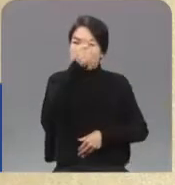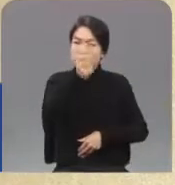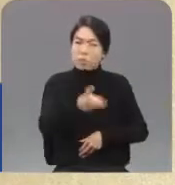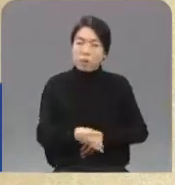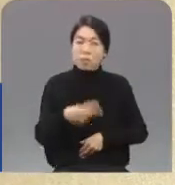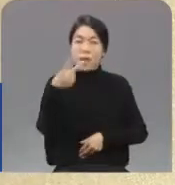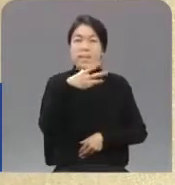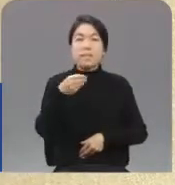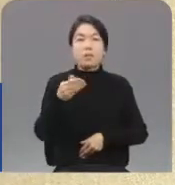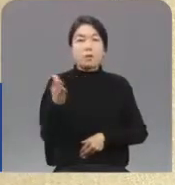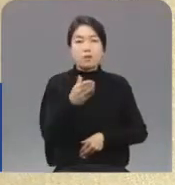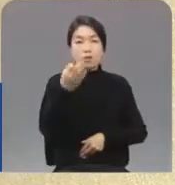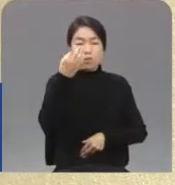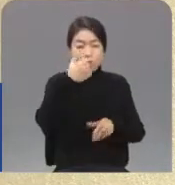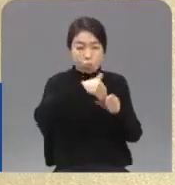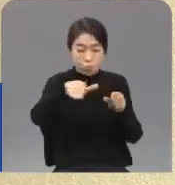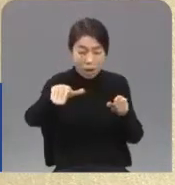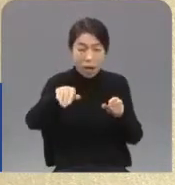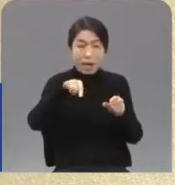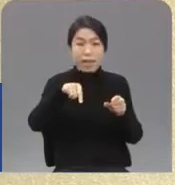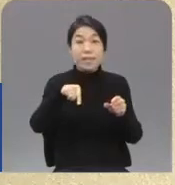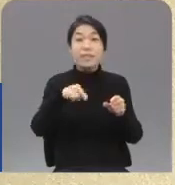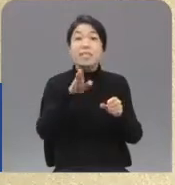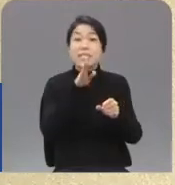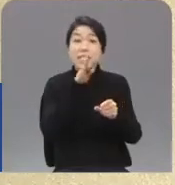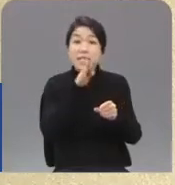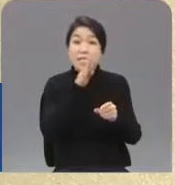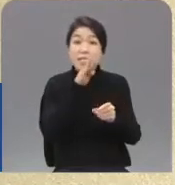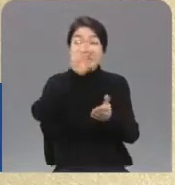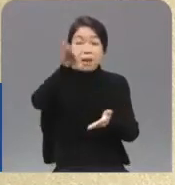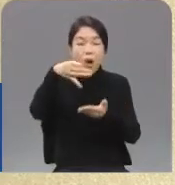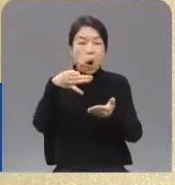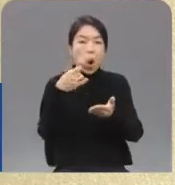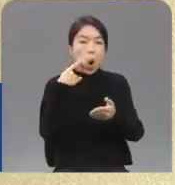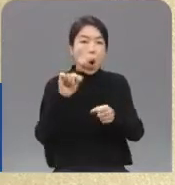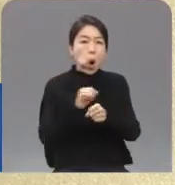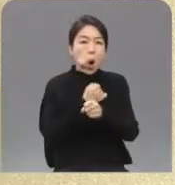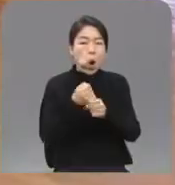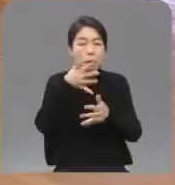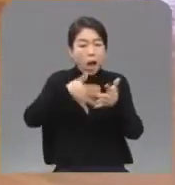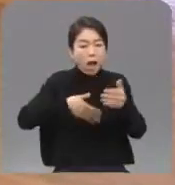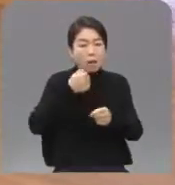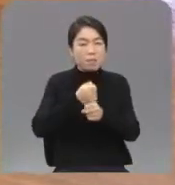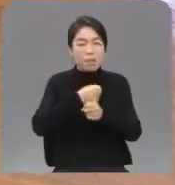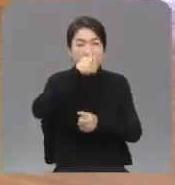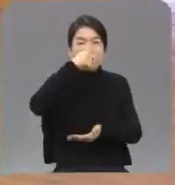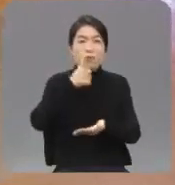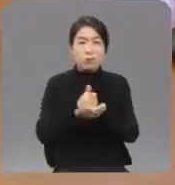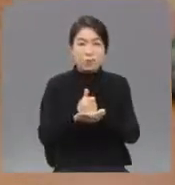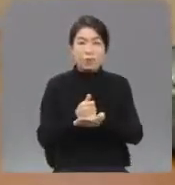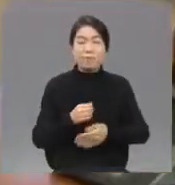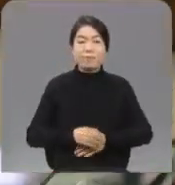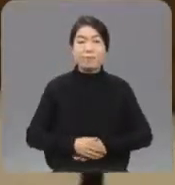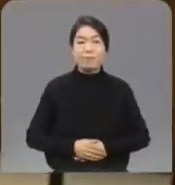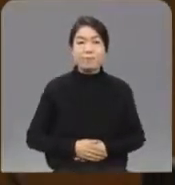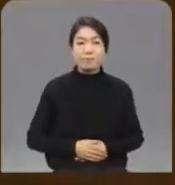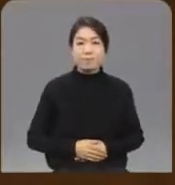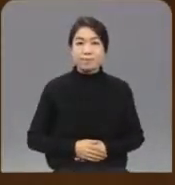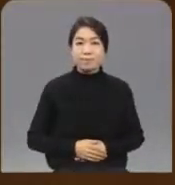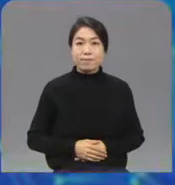걸쳐 2000여만 원을 입금하고 이들의 실제로 급여를 받은 것처럼 영수증을 꾸민 혐의를 받고 있습니다